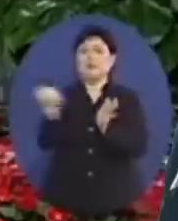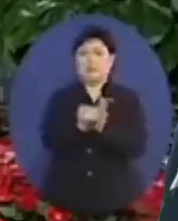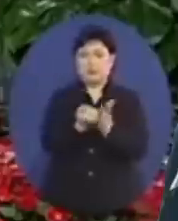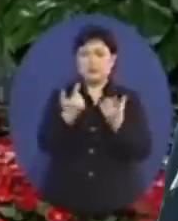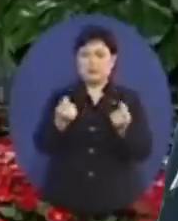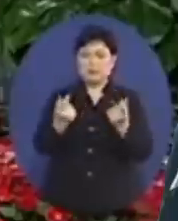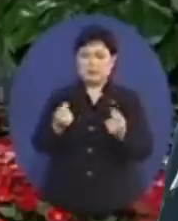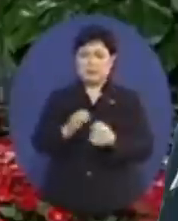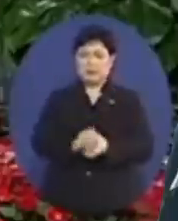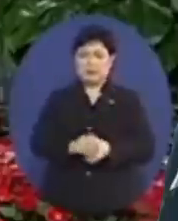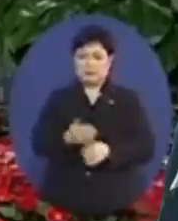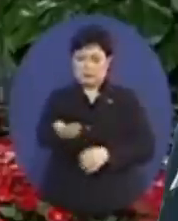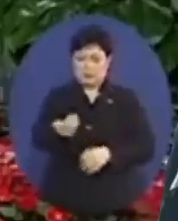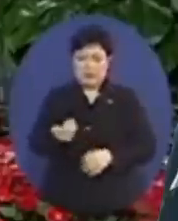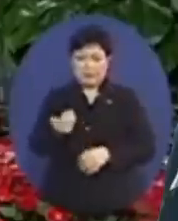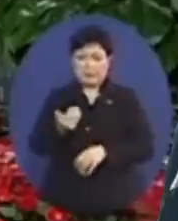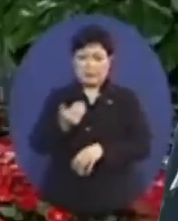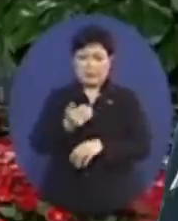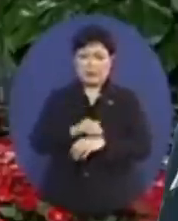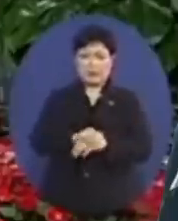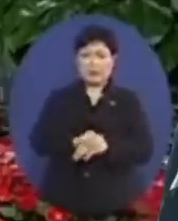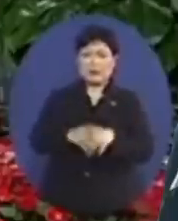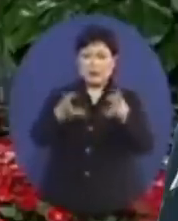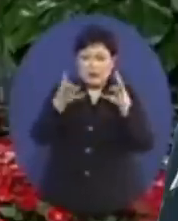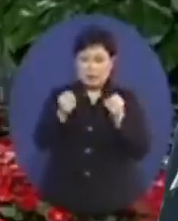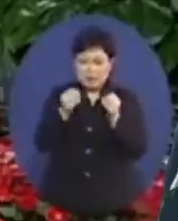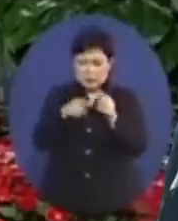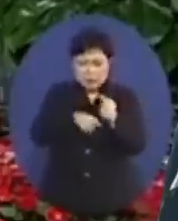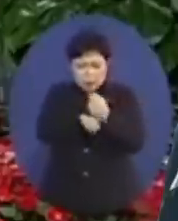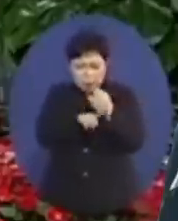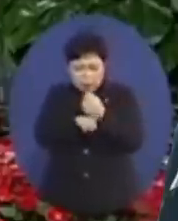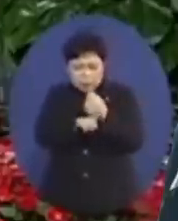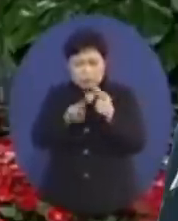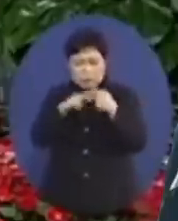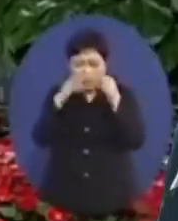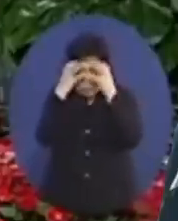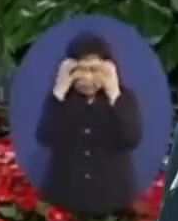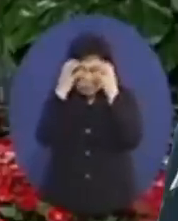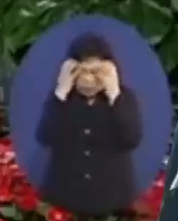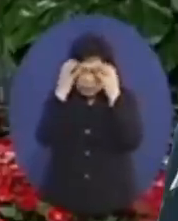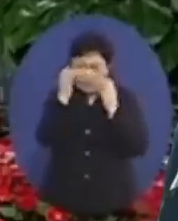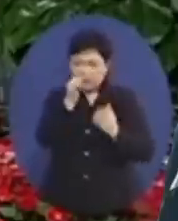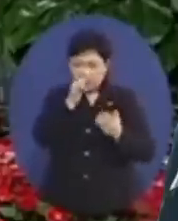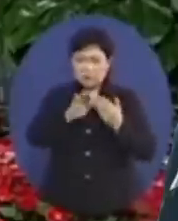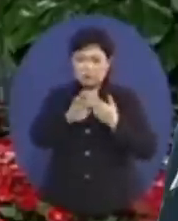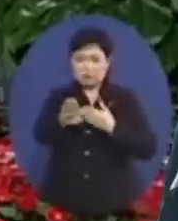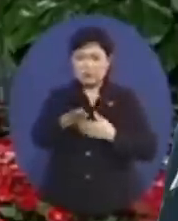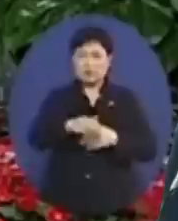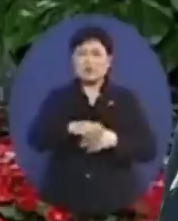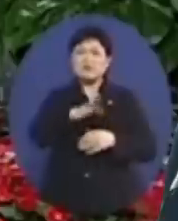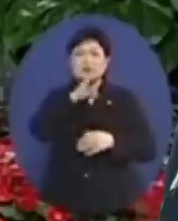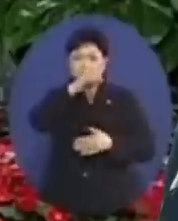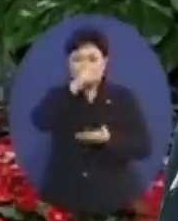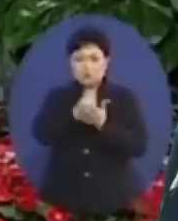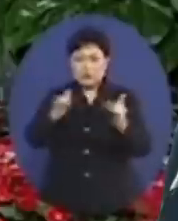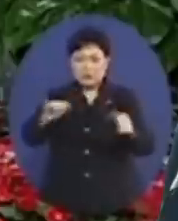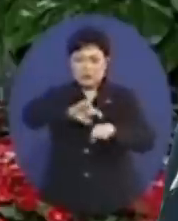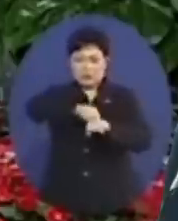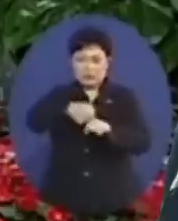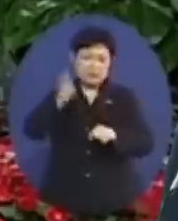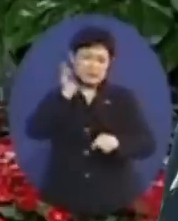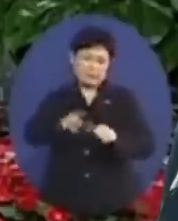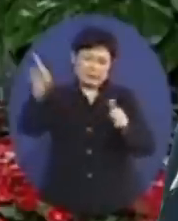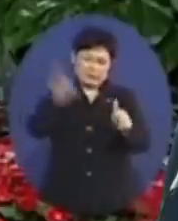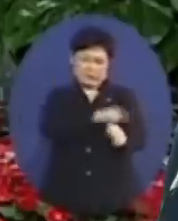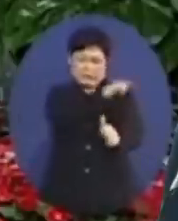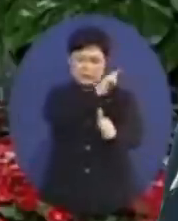그 앞 순서에 많은 고문과 고통이 따른다는 것입니다. 당시 죄인에 대한 형벌은 심한 채찍으로부터